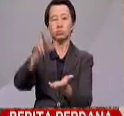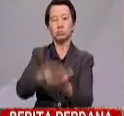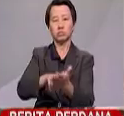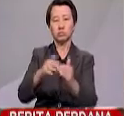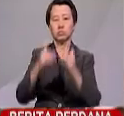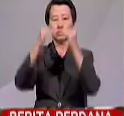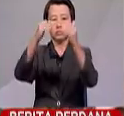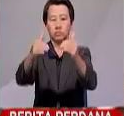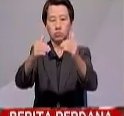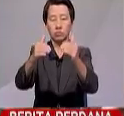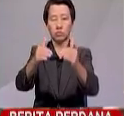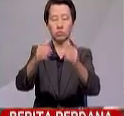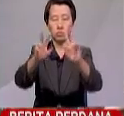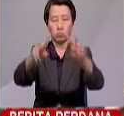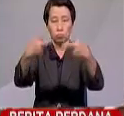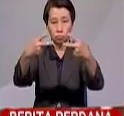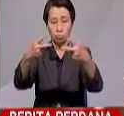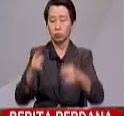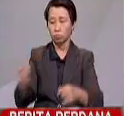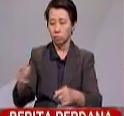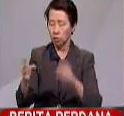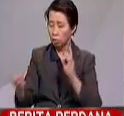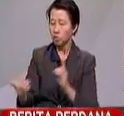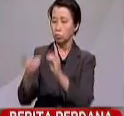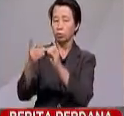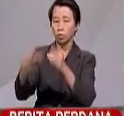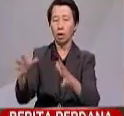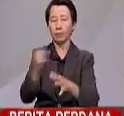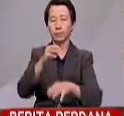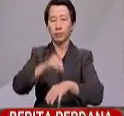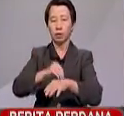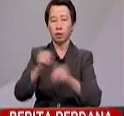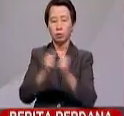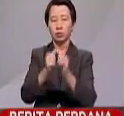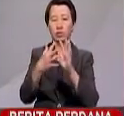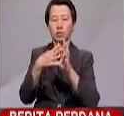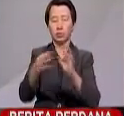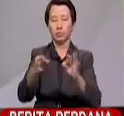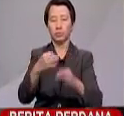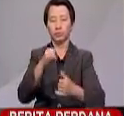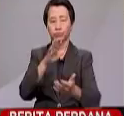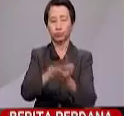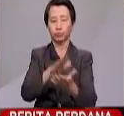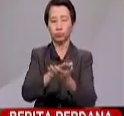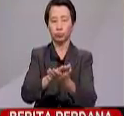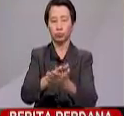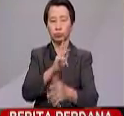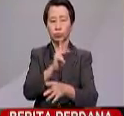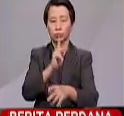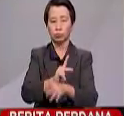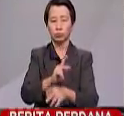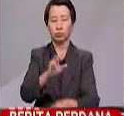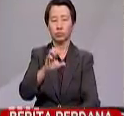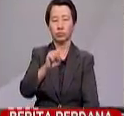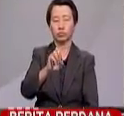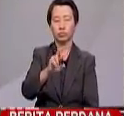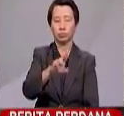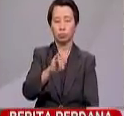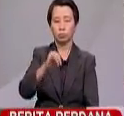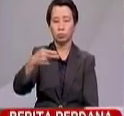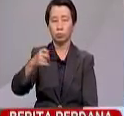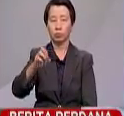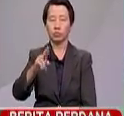ke peringkat separuh akhir. Beliau ditemui selepas meluangkan masa bertemu peminat cilik di Sekolah Menengah Kebangsaan Sri Hartamas.